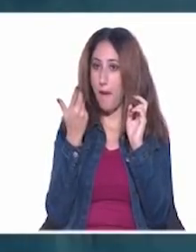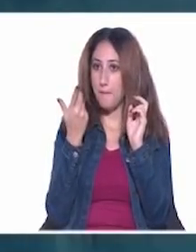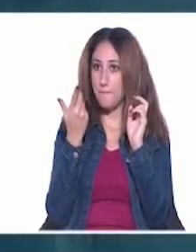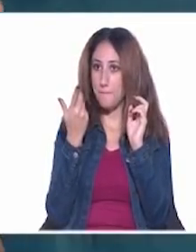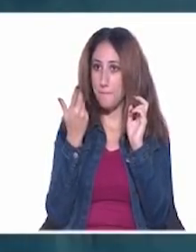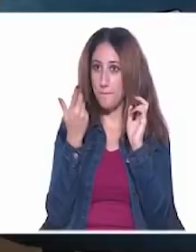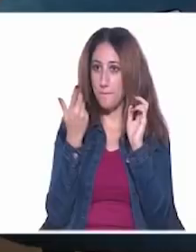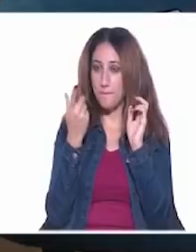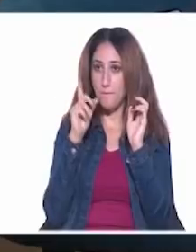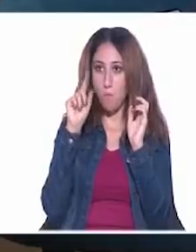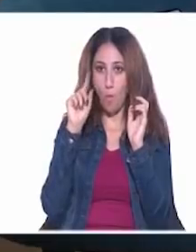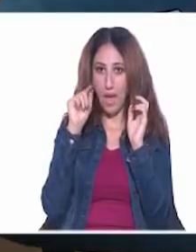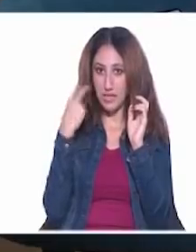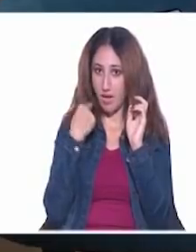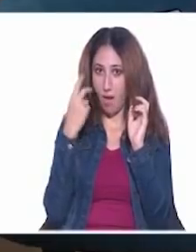هو رقم مميز بالنسبه لك؟